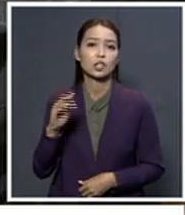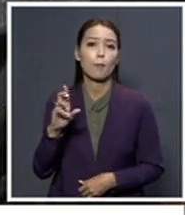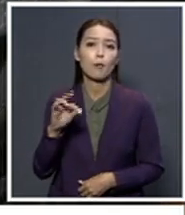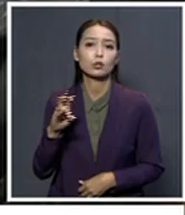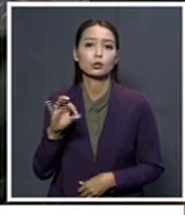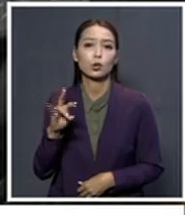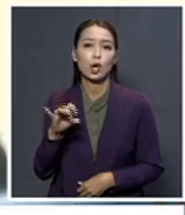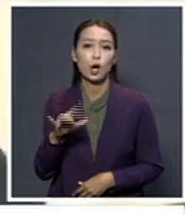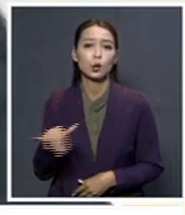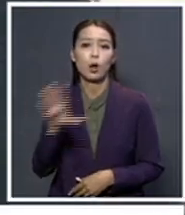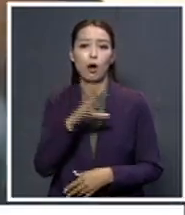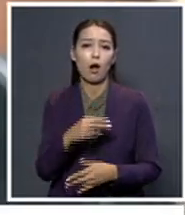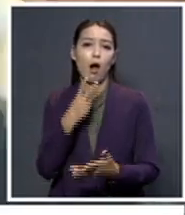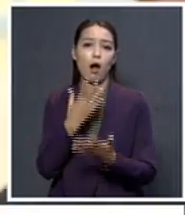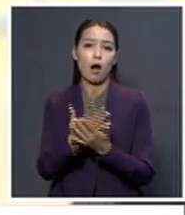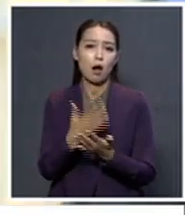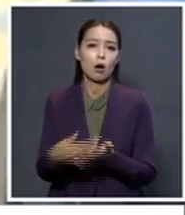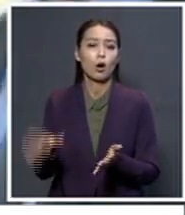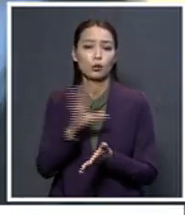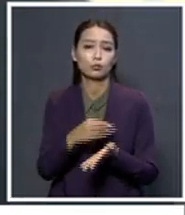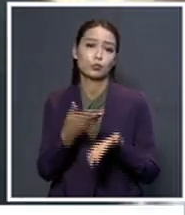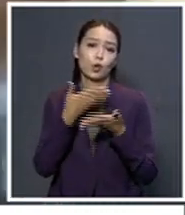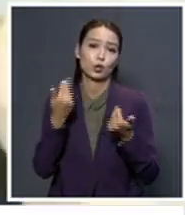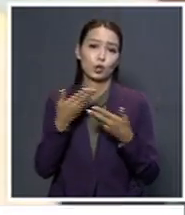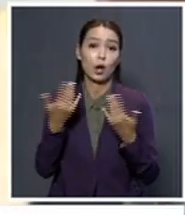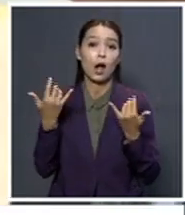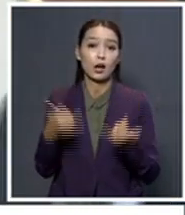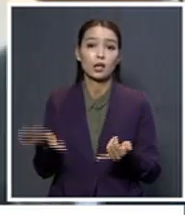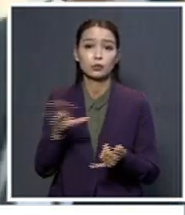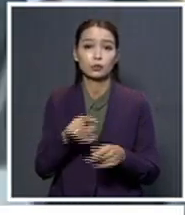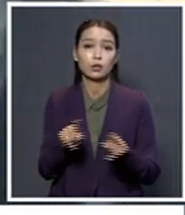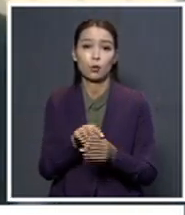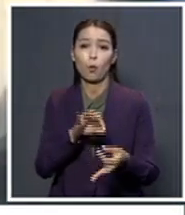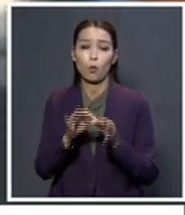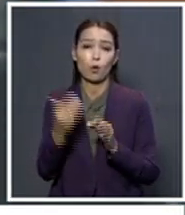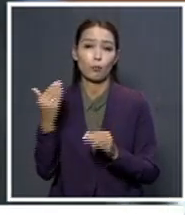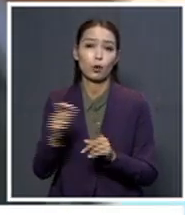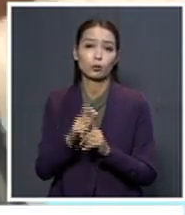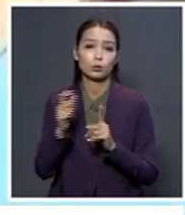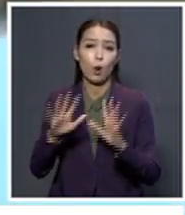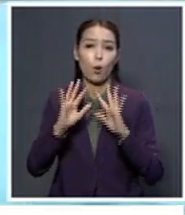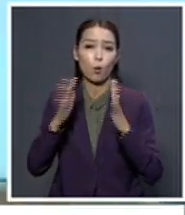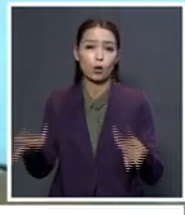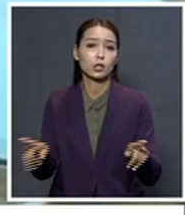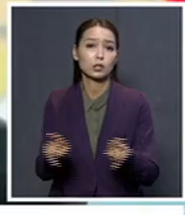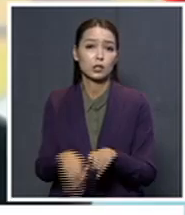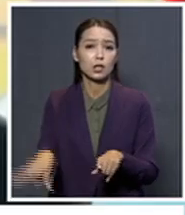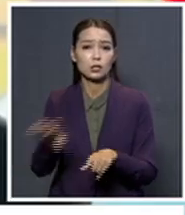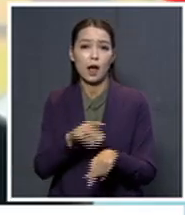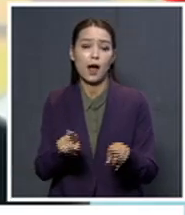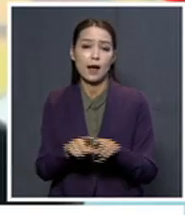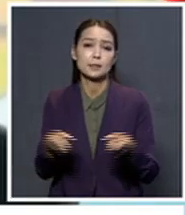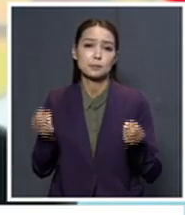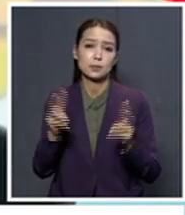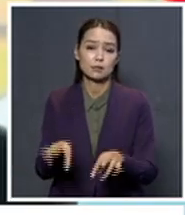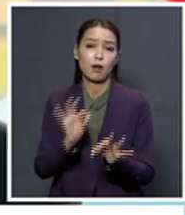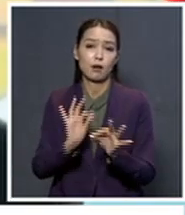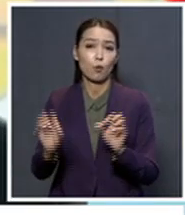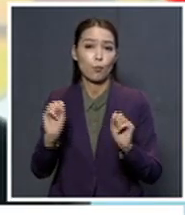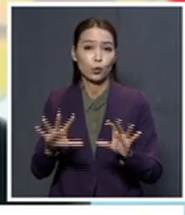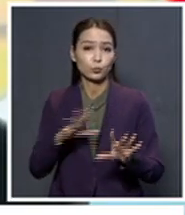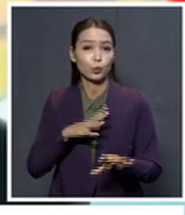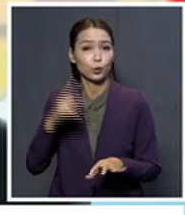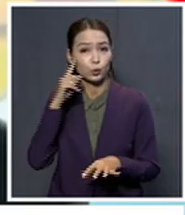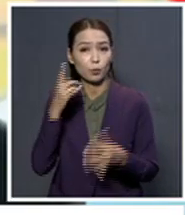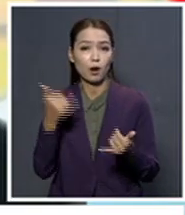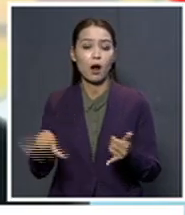Болсонару тілсіз жаумен күреске ресурс жоқтығын мәлімдеді. Дегенмен оның сөзінше орманды үкметтік емес ұйымдар әдейі өртеуі мүмкін.